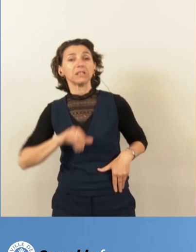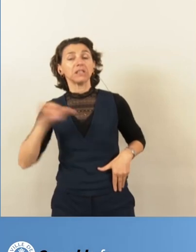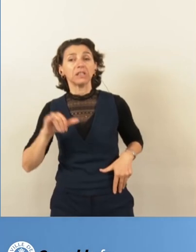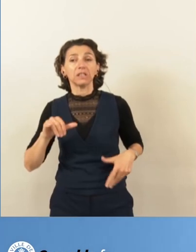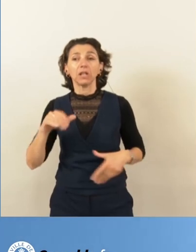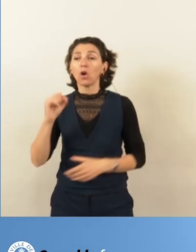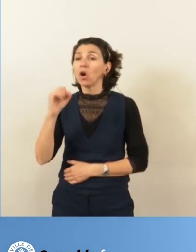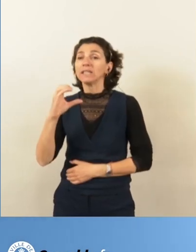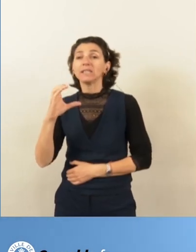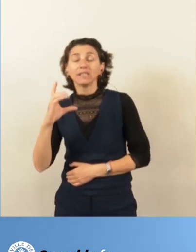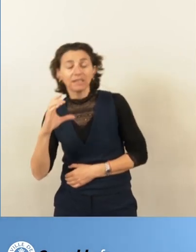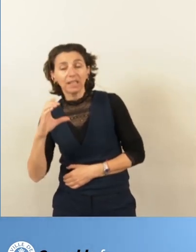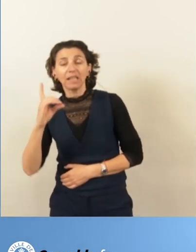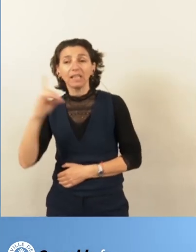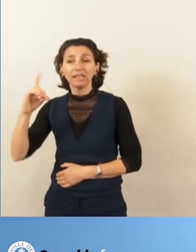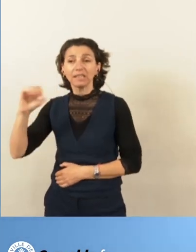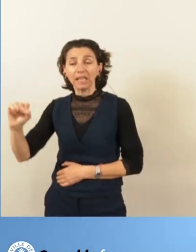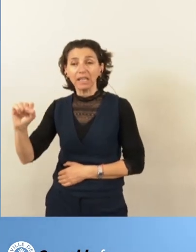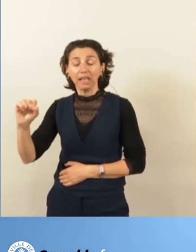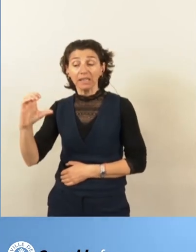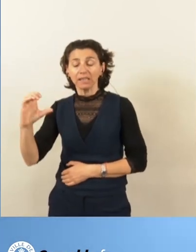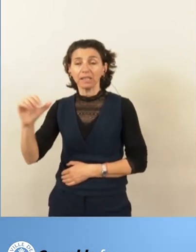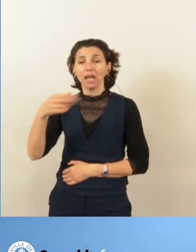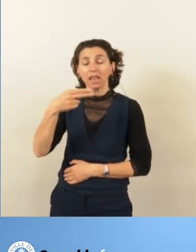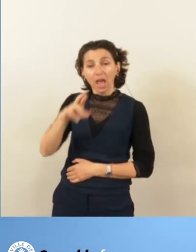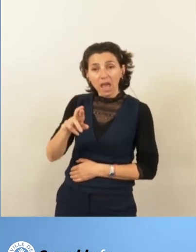au scddc NR